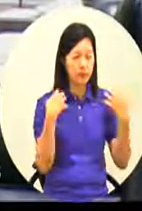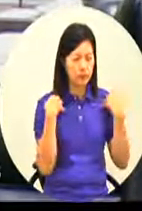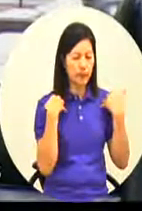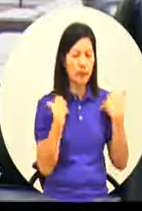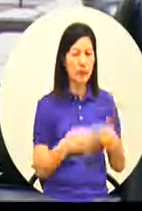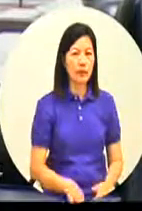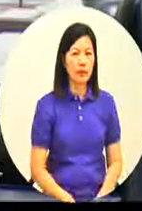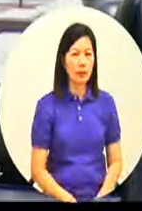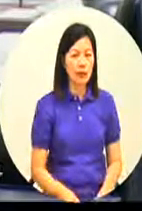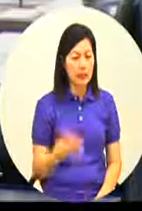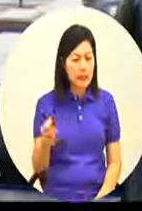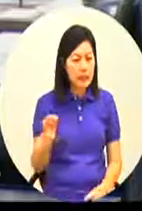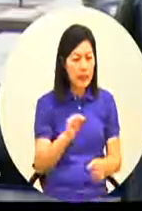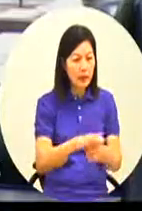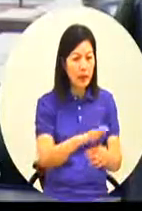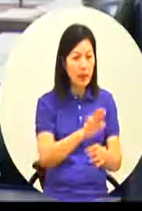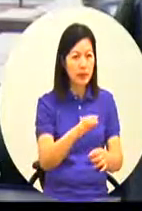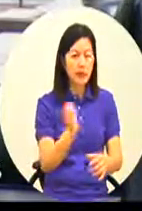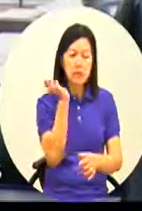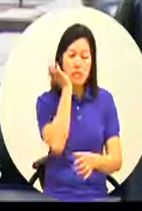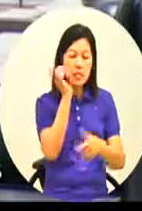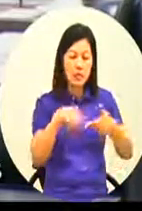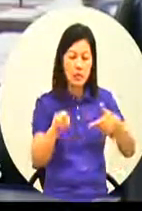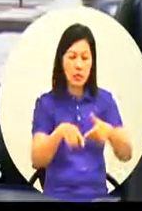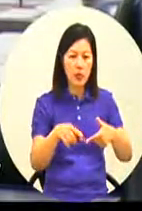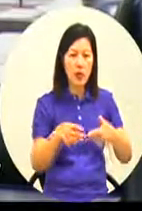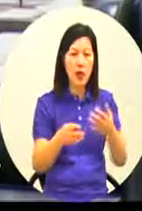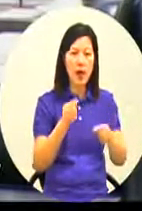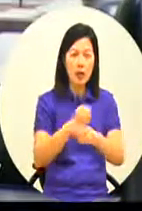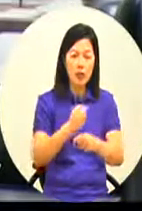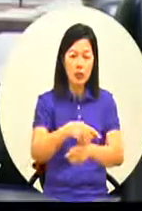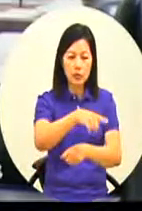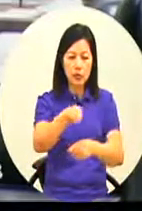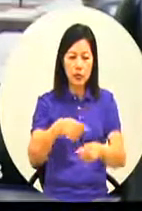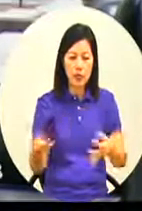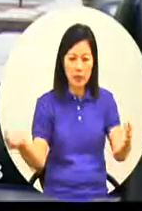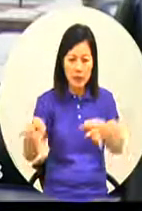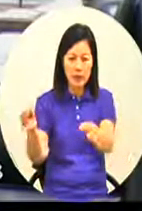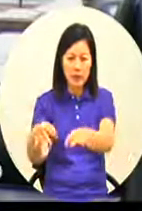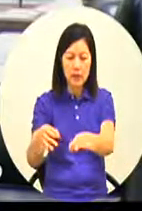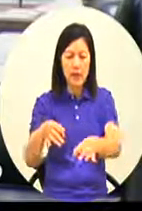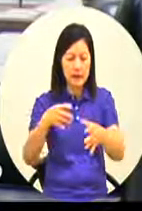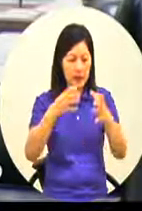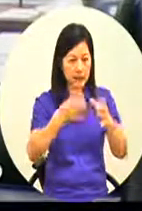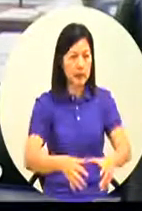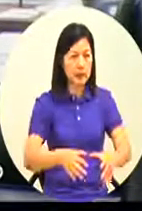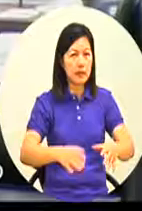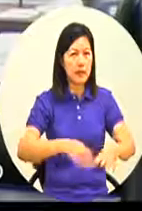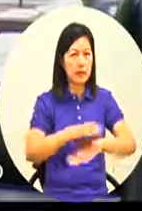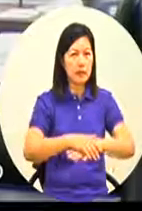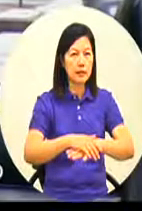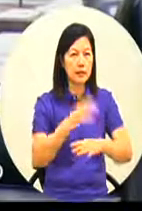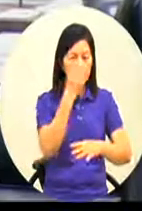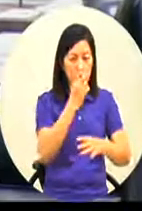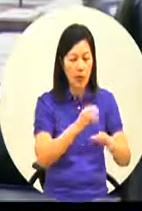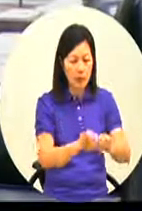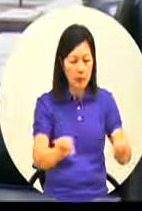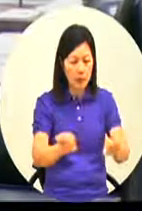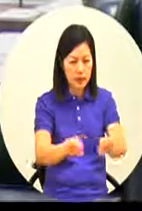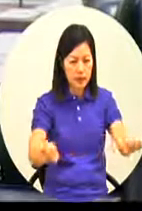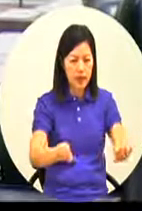是由这个所有的石化业者去筹措经费，然后呢成立一个叫做管线管理办公